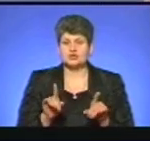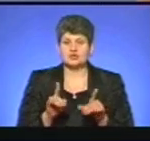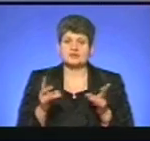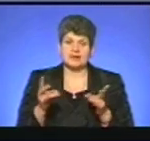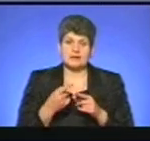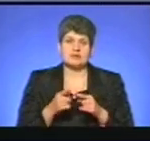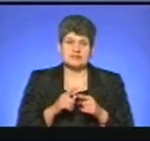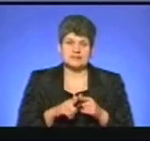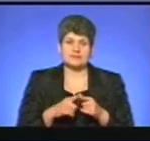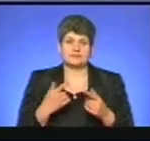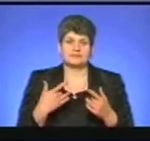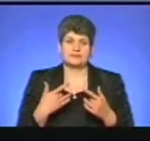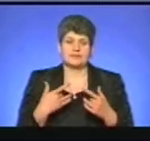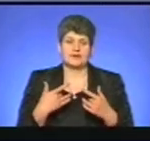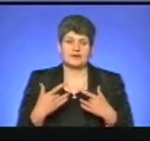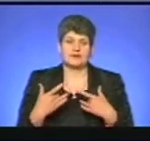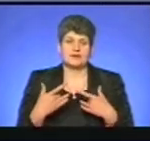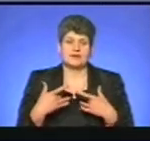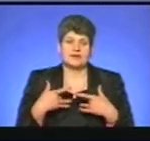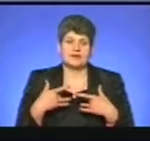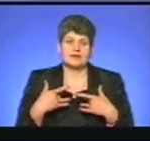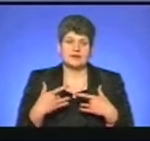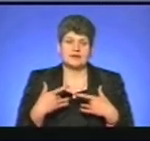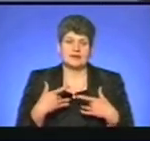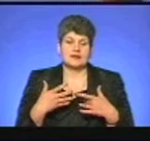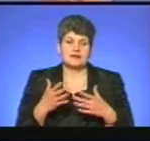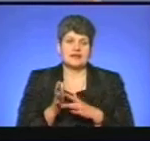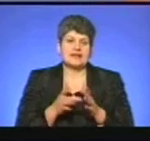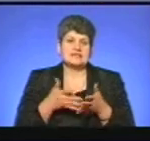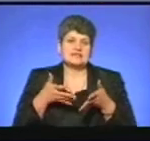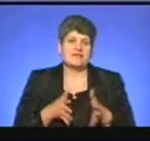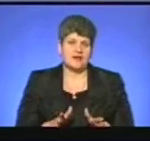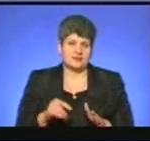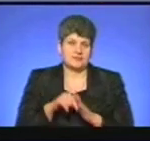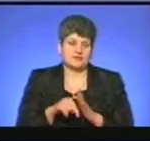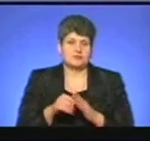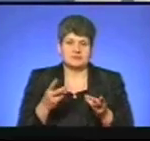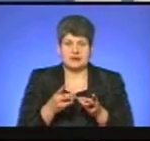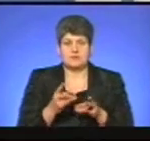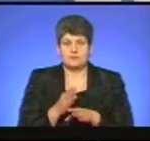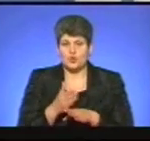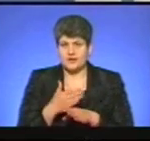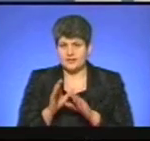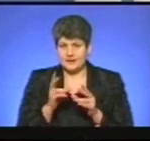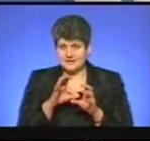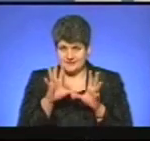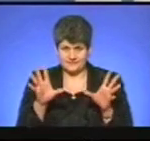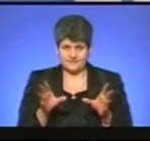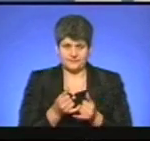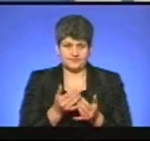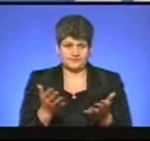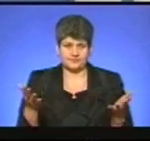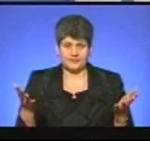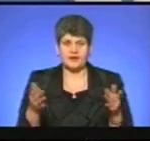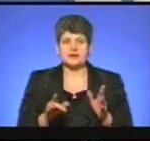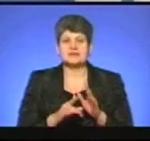цим різдвяним, новорічним настроєм ділитися назовні. Тому в нас трансляція працює як в інтернет, так і на містечку. З Різдва ми